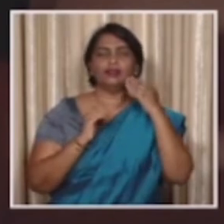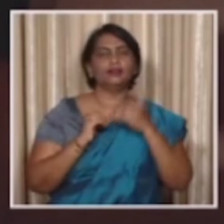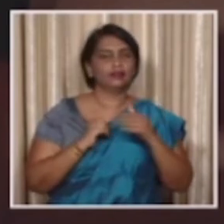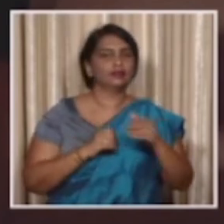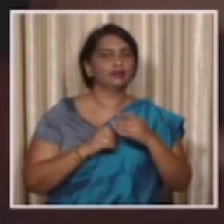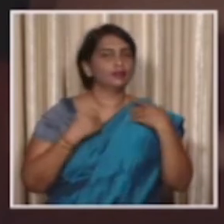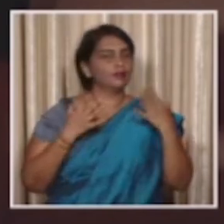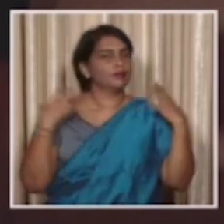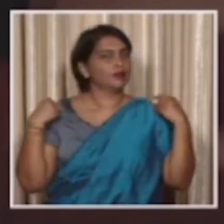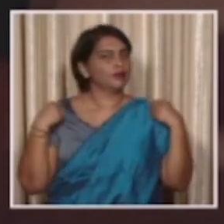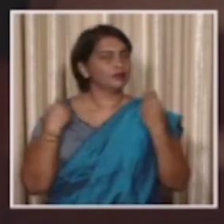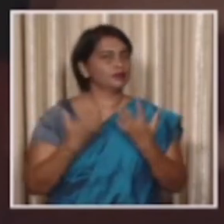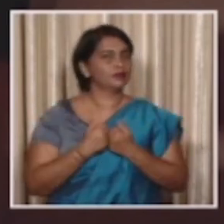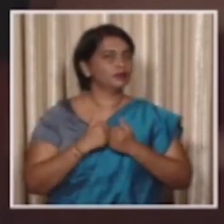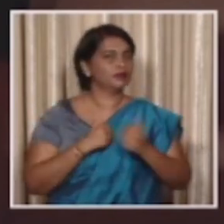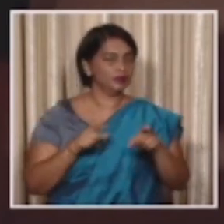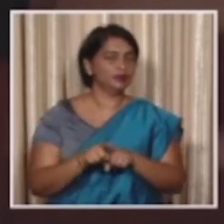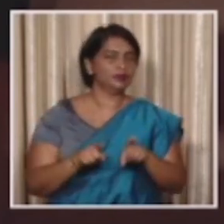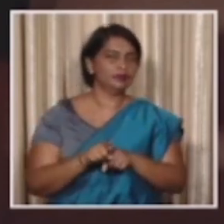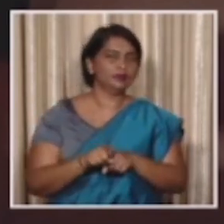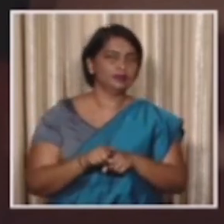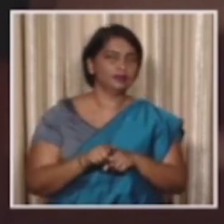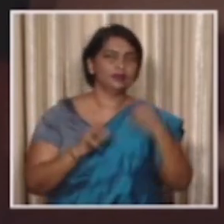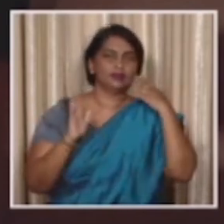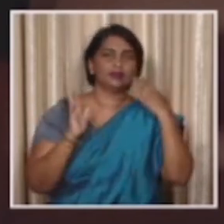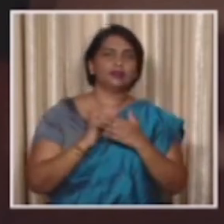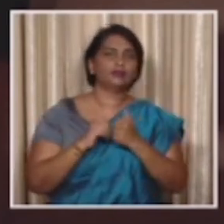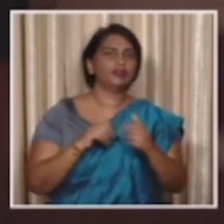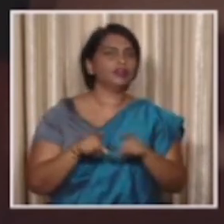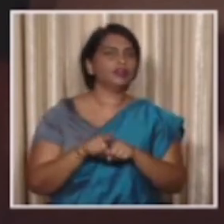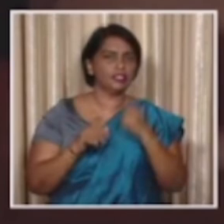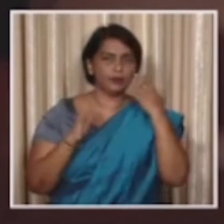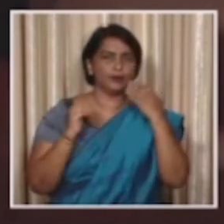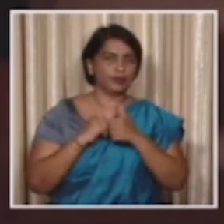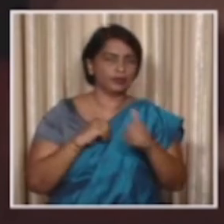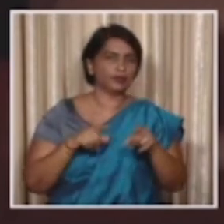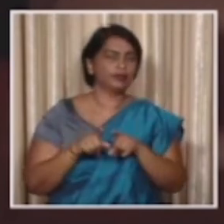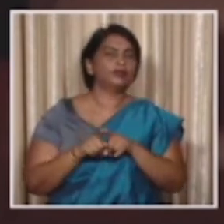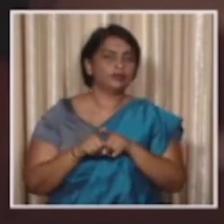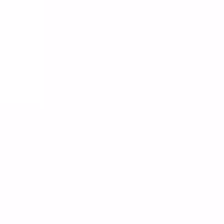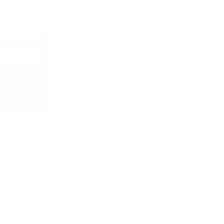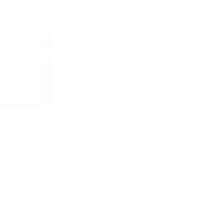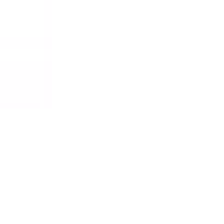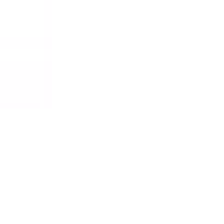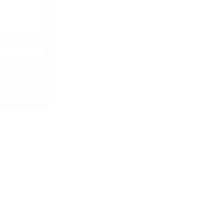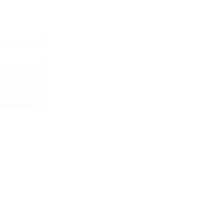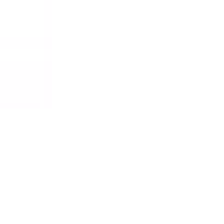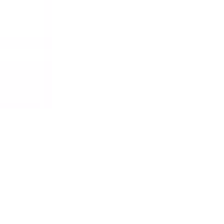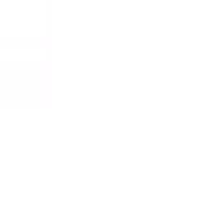වඩා පහසු ක්‍රමයක් ඇති කරන්න කියලා ඒ සම්බන්ධව තී සාකච්ඡා කරා. මං හිතන්නේ ඒක සංචාරකයන්ට හොඳ පණිවිඩයක් බවට පත් වෙවි.